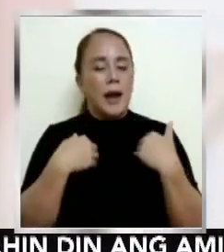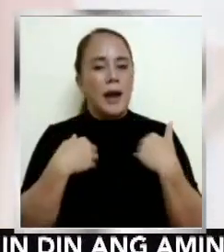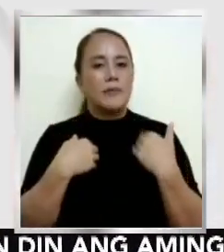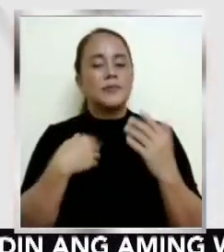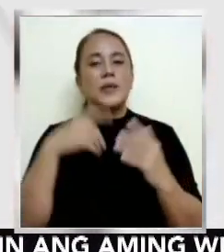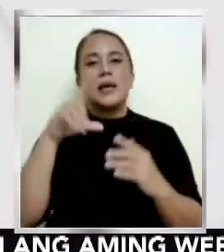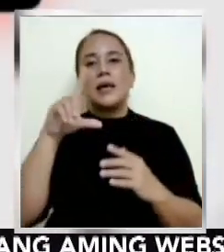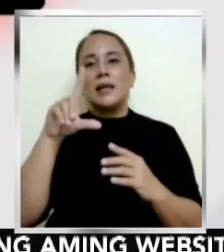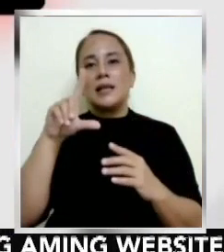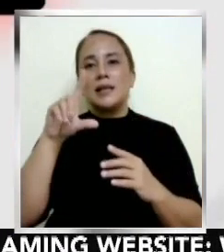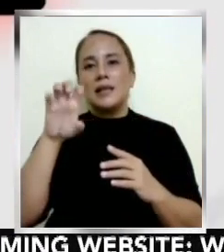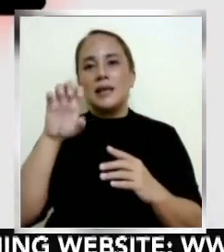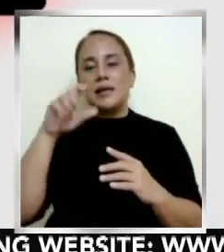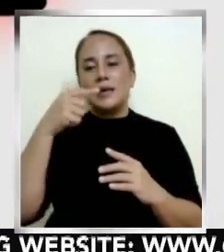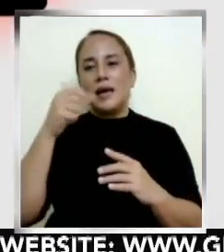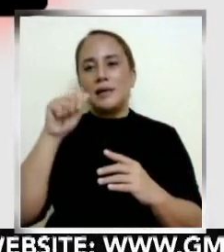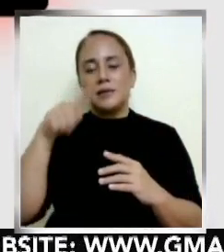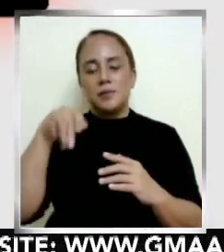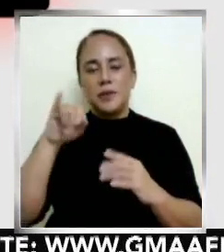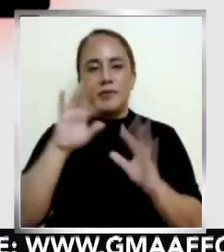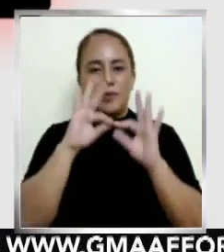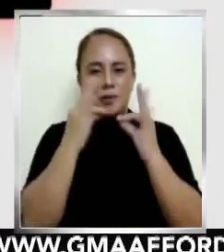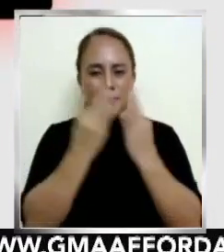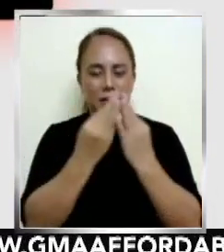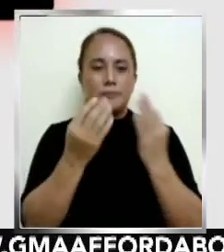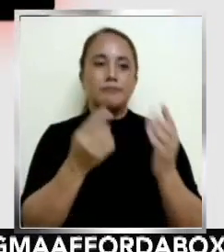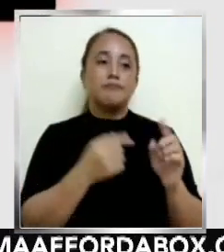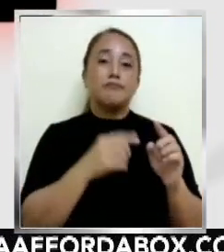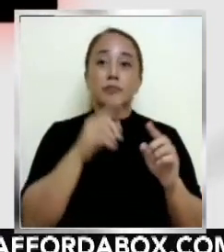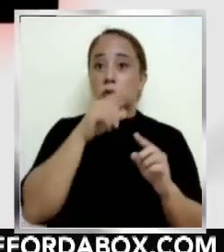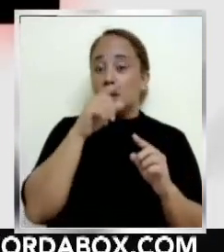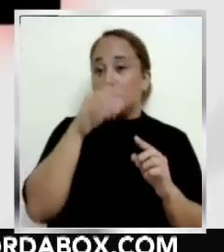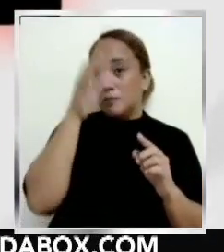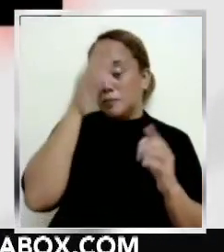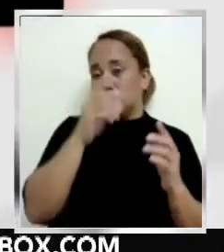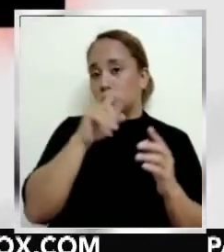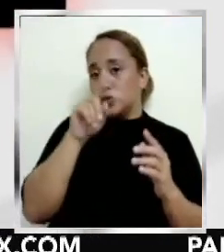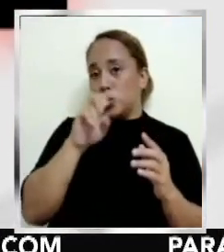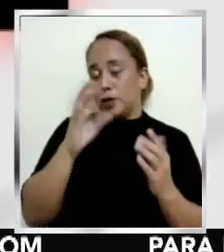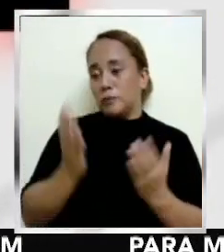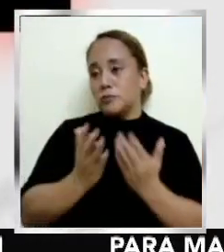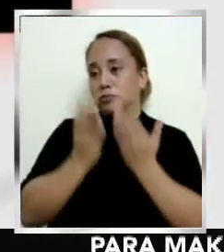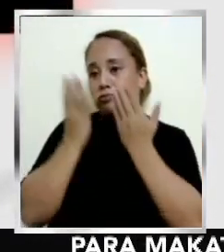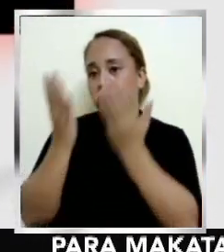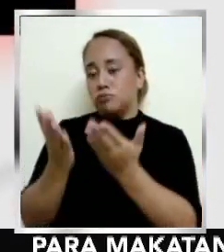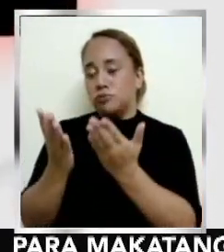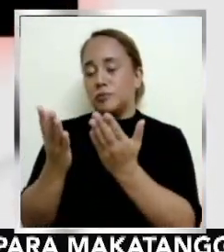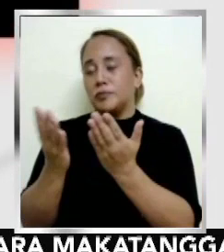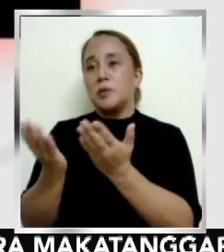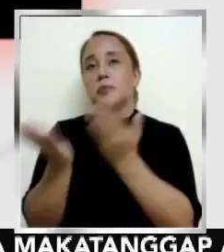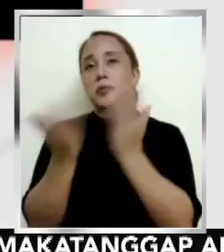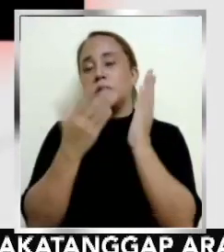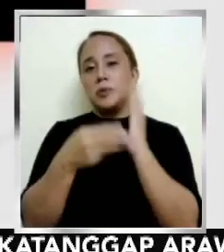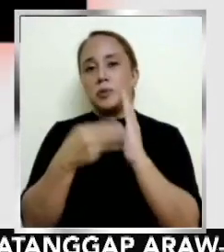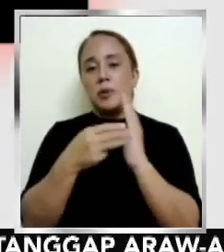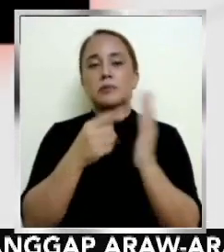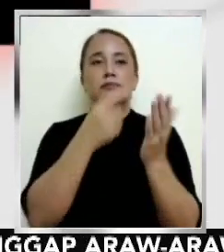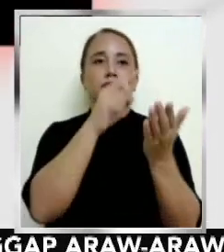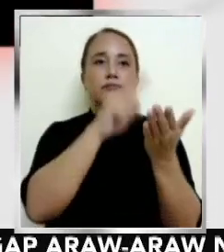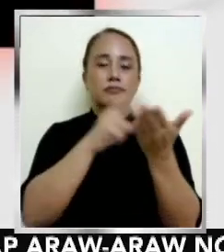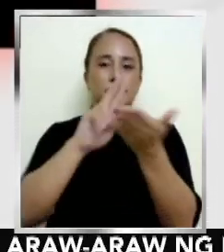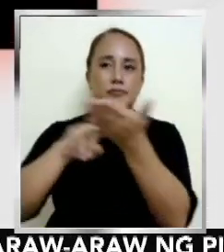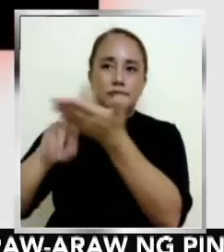family. Nag-offer naman si Zoren na dalhin sa Maynila ang magazine para papirmahan din kina